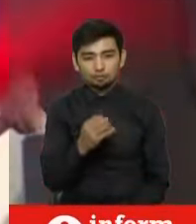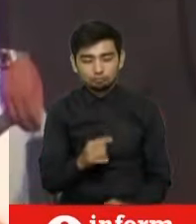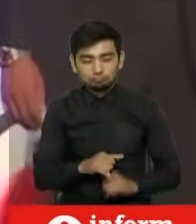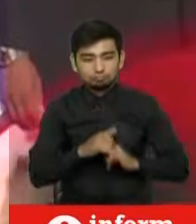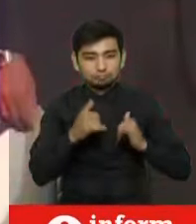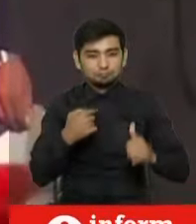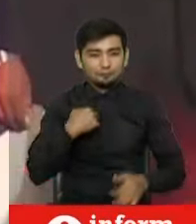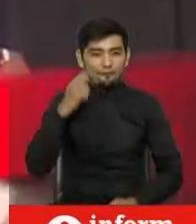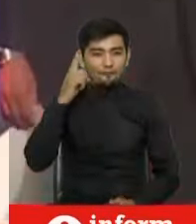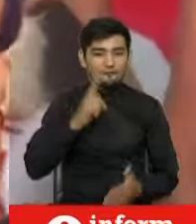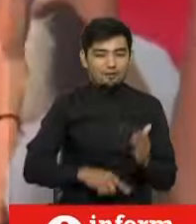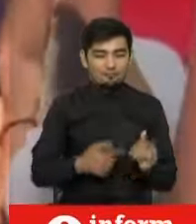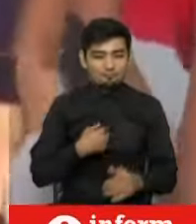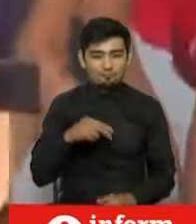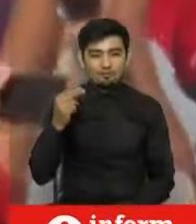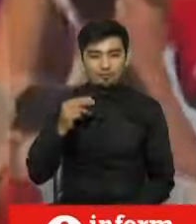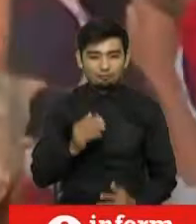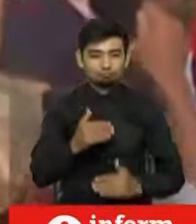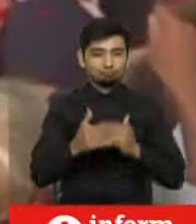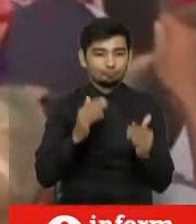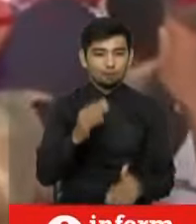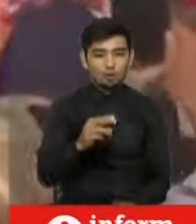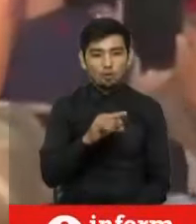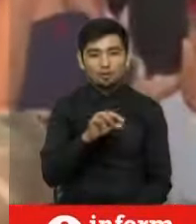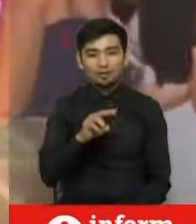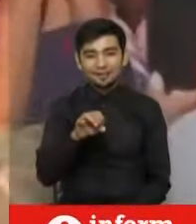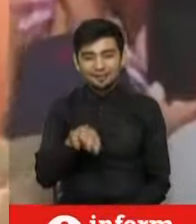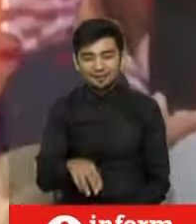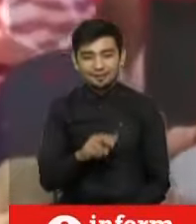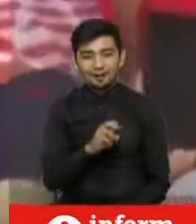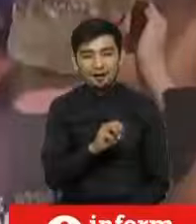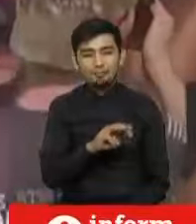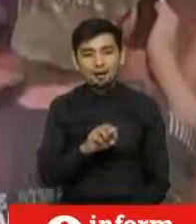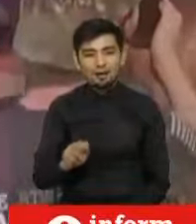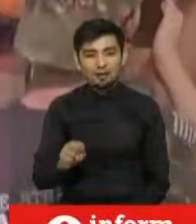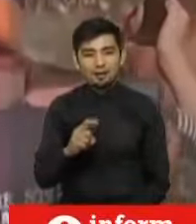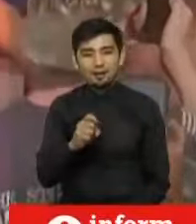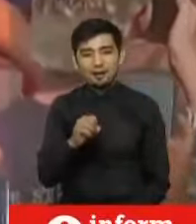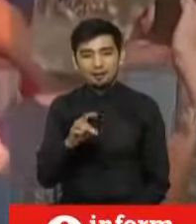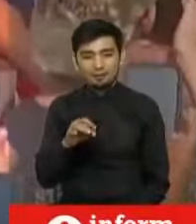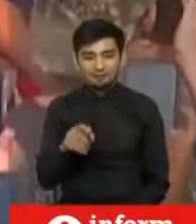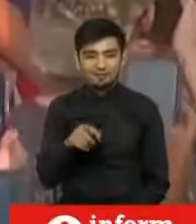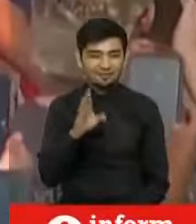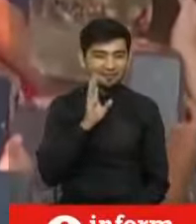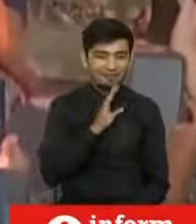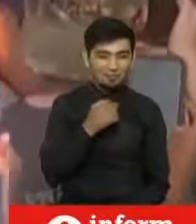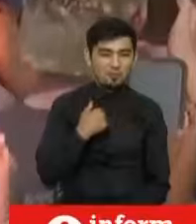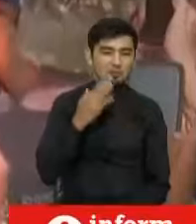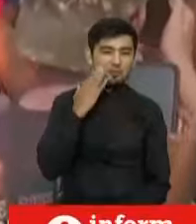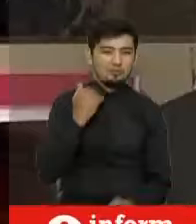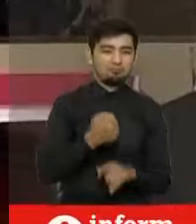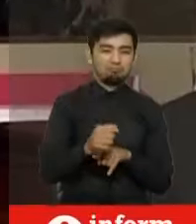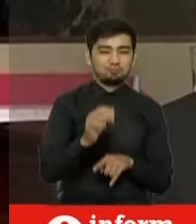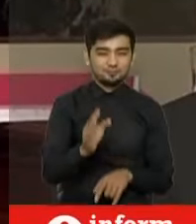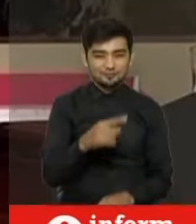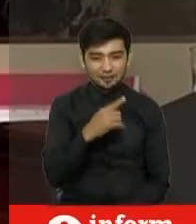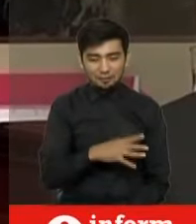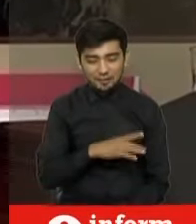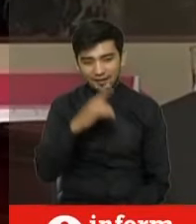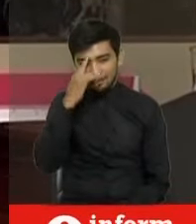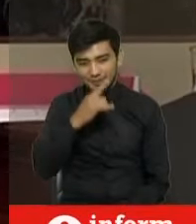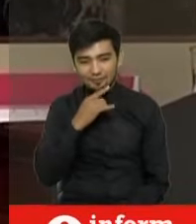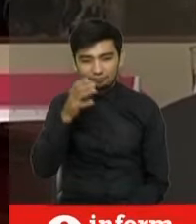бере түскендей. Ол президенттікке кандидат ретінде Камала Харрис түссе, оны жеңу оңай болады дейді. Ал қазақстандық